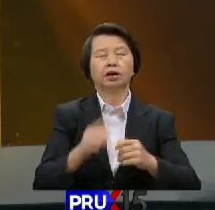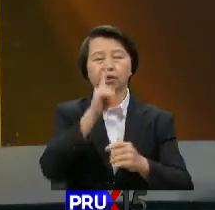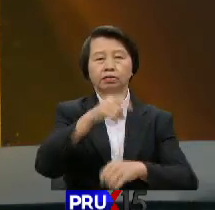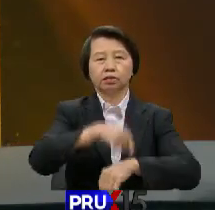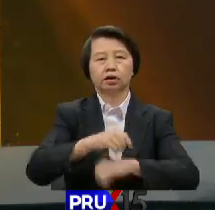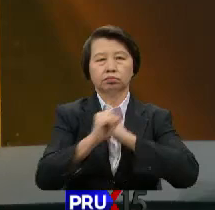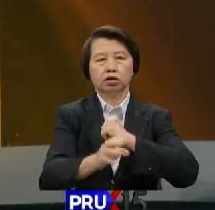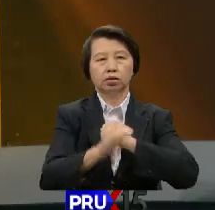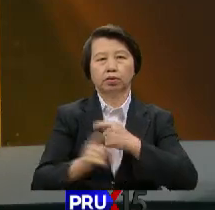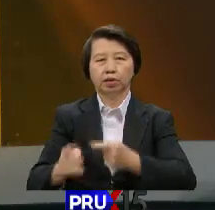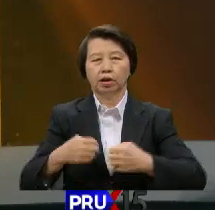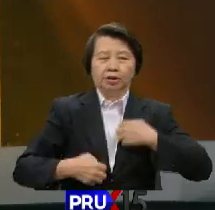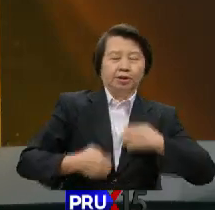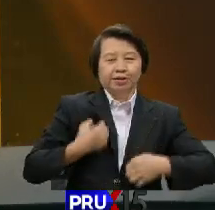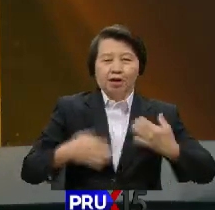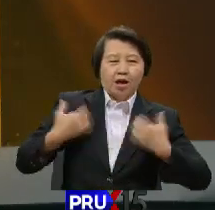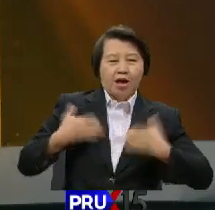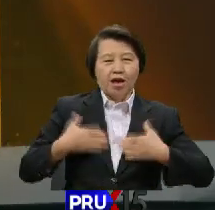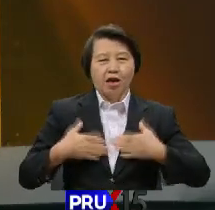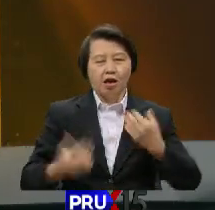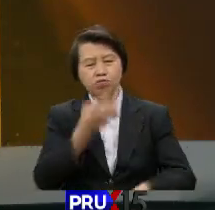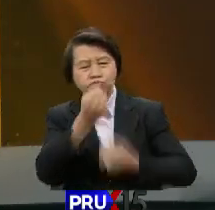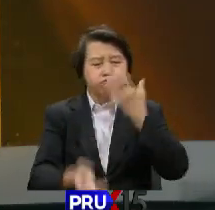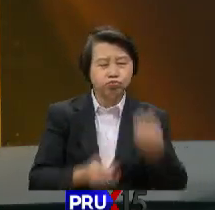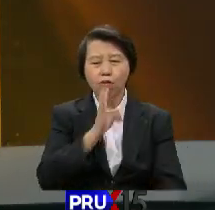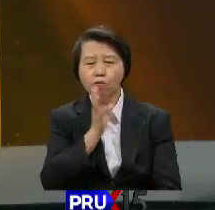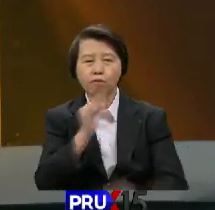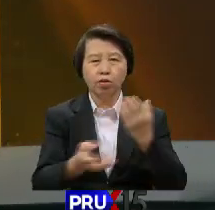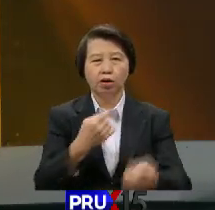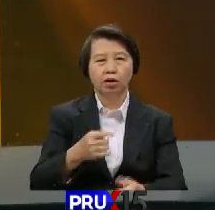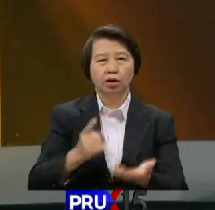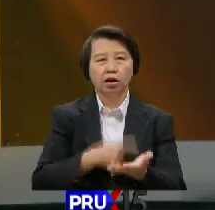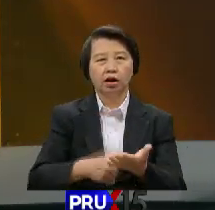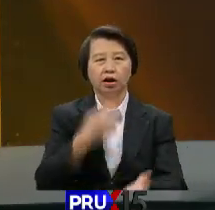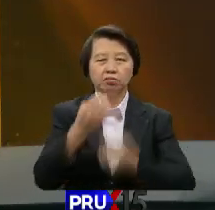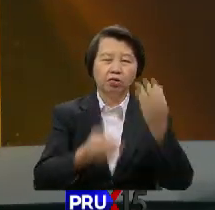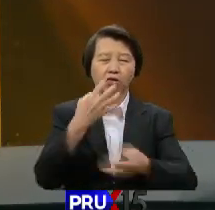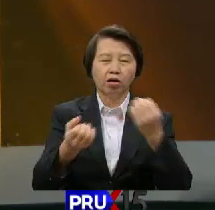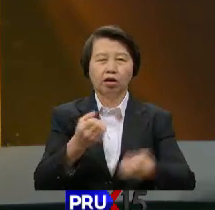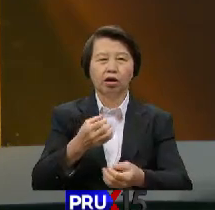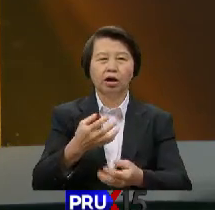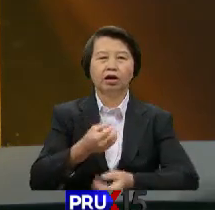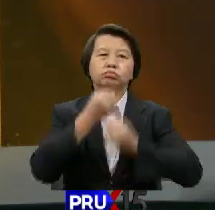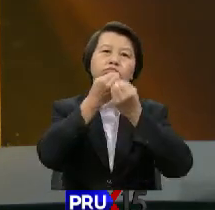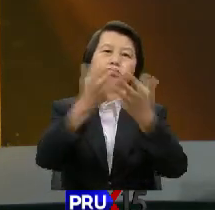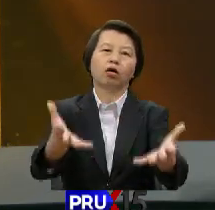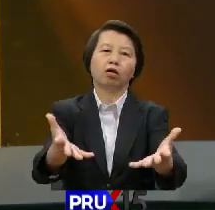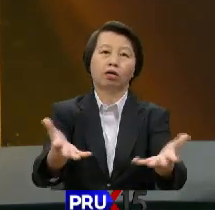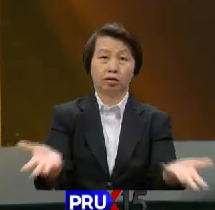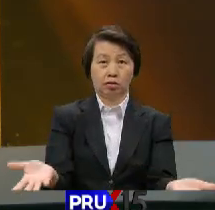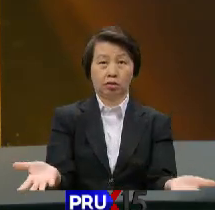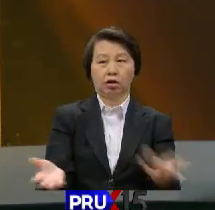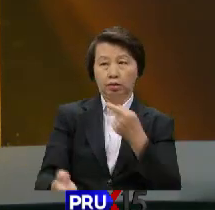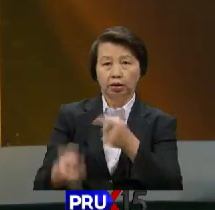camping mereka begitu sono sekali ya eee bercakap kadang tidak sengaja benar terlepas jadi peka ini